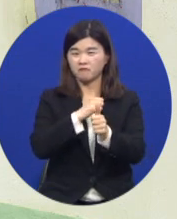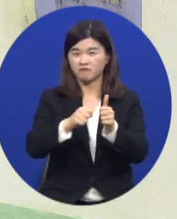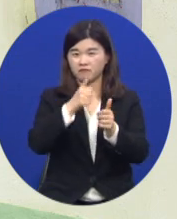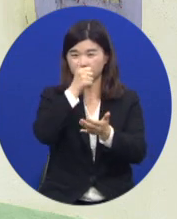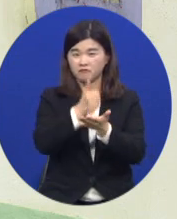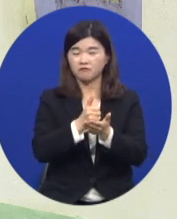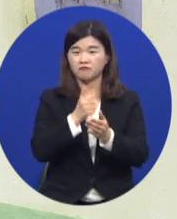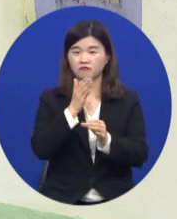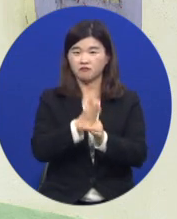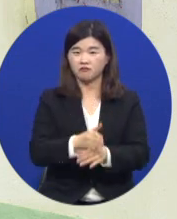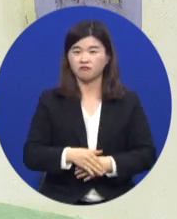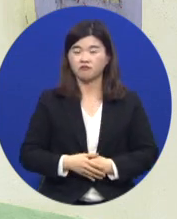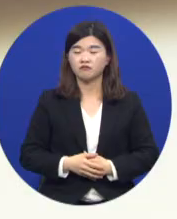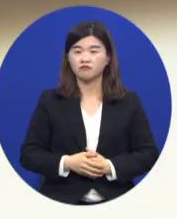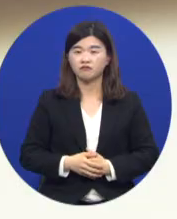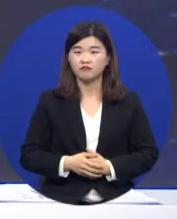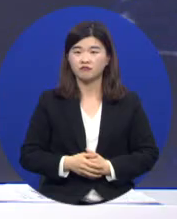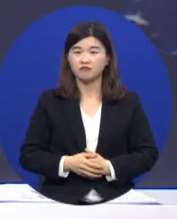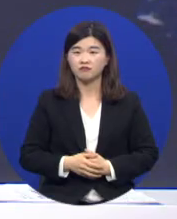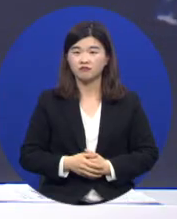있습니다.